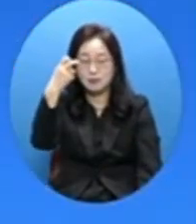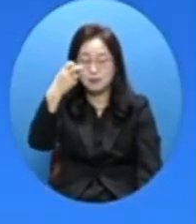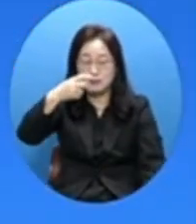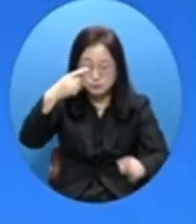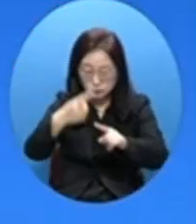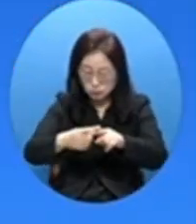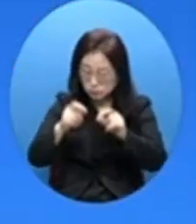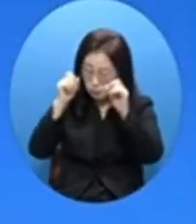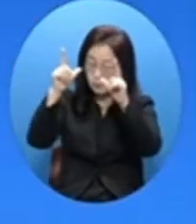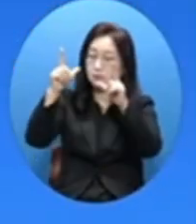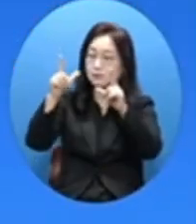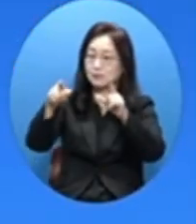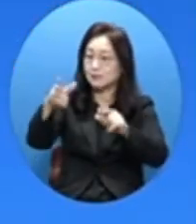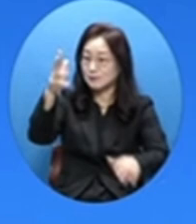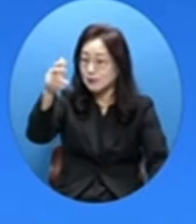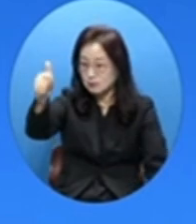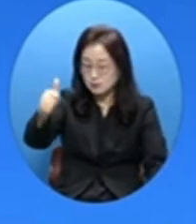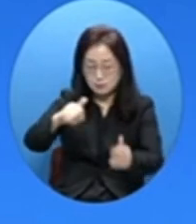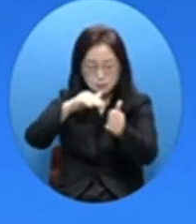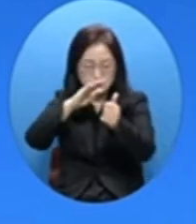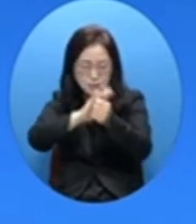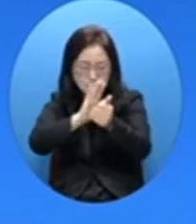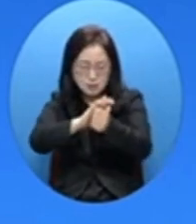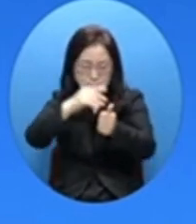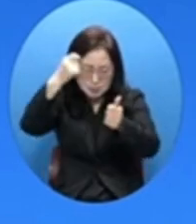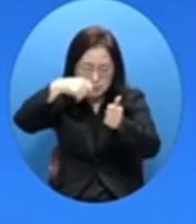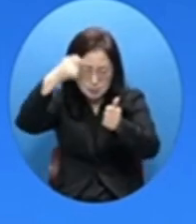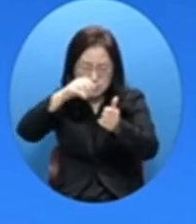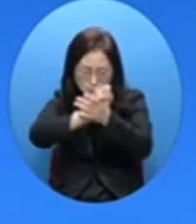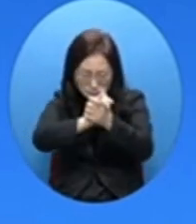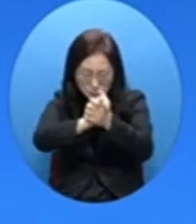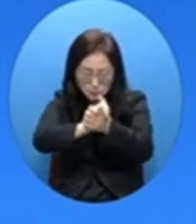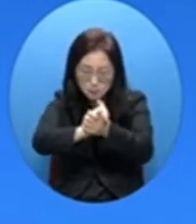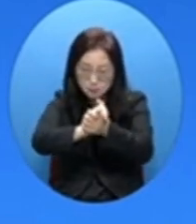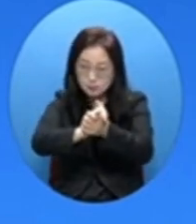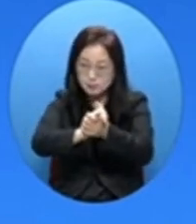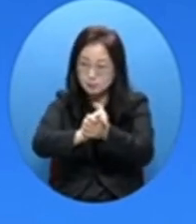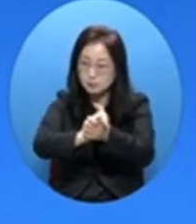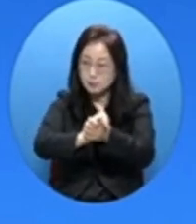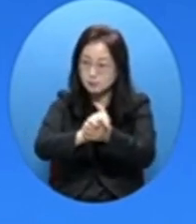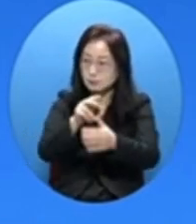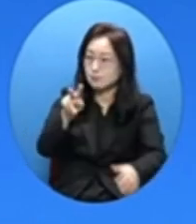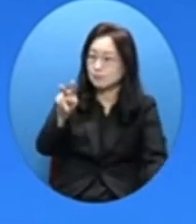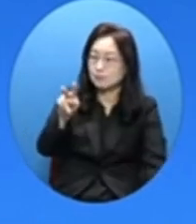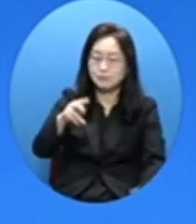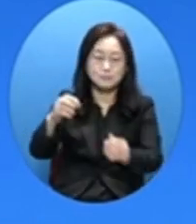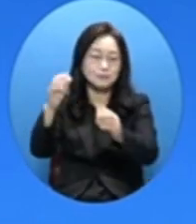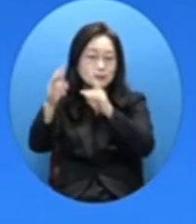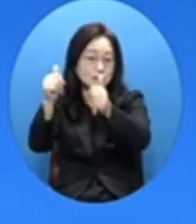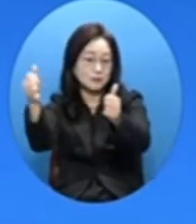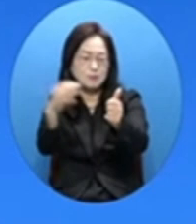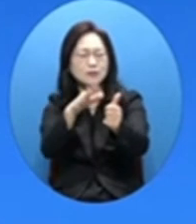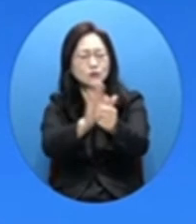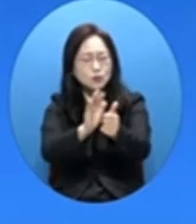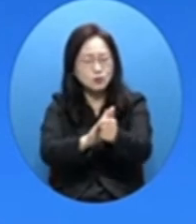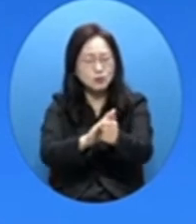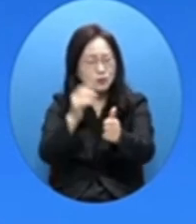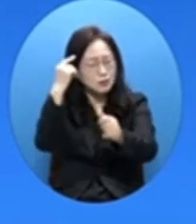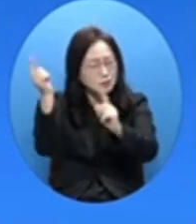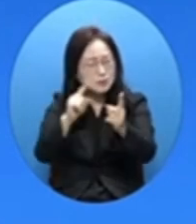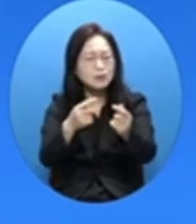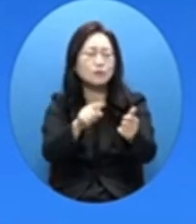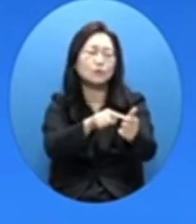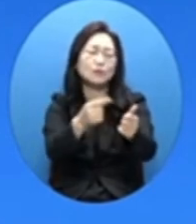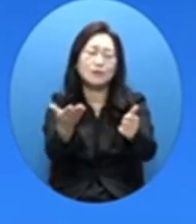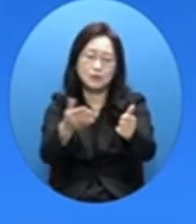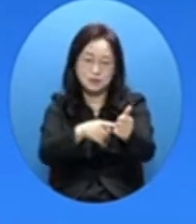잠자다 깨보니 사장님이 자기를 붙잡고 막 울면서 기도하고 있습니다. 사장님 말합니다. 너 어떻게 하면 사람이 될래?